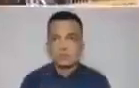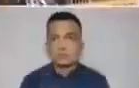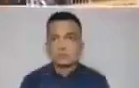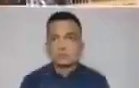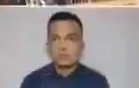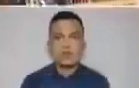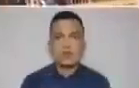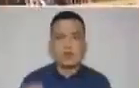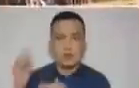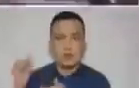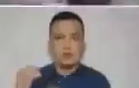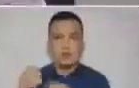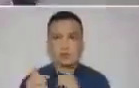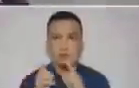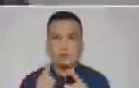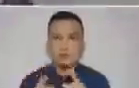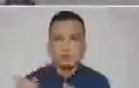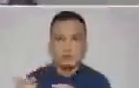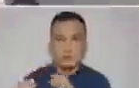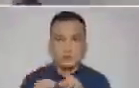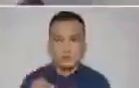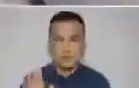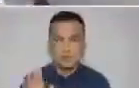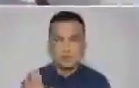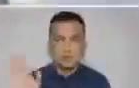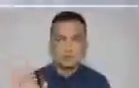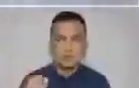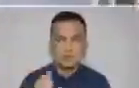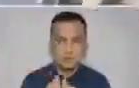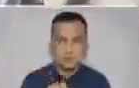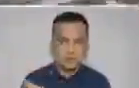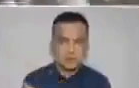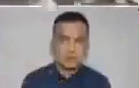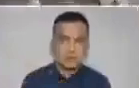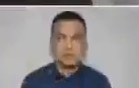COVID-19. Katunayan-aniya bumagsak sa 9.5% ang